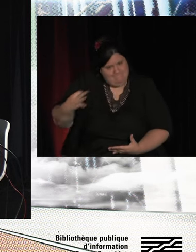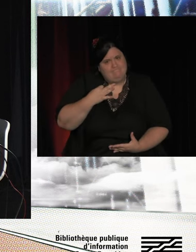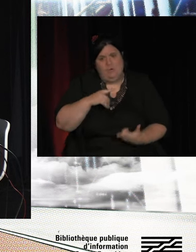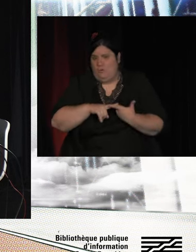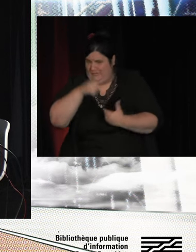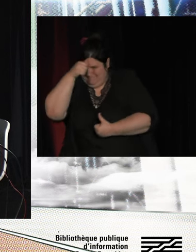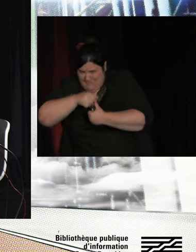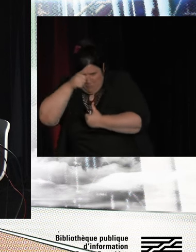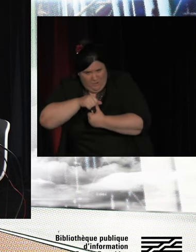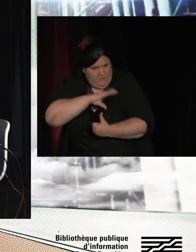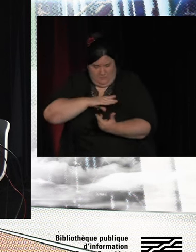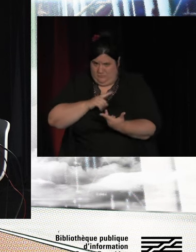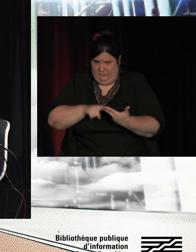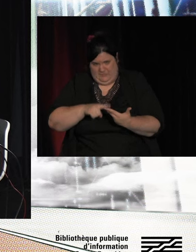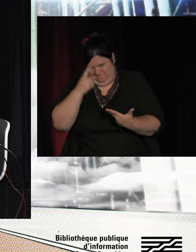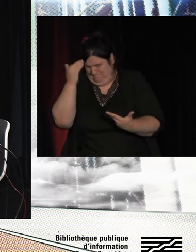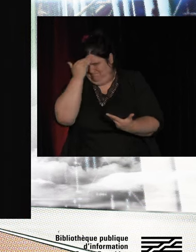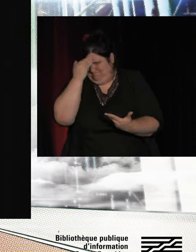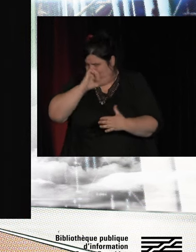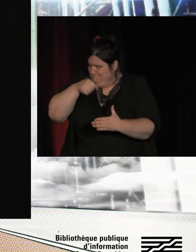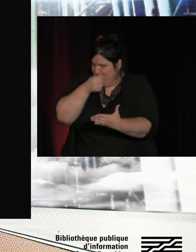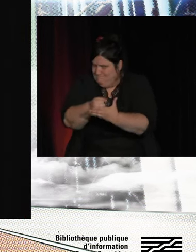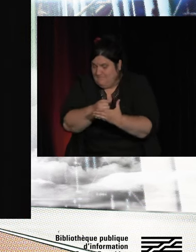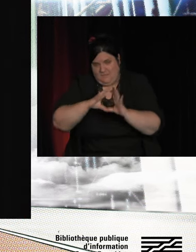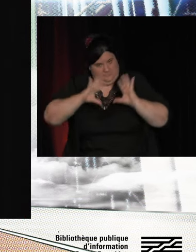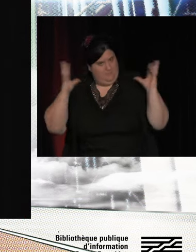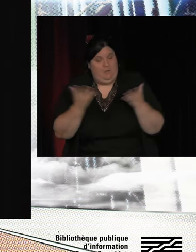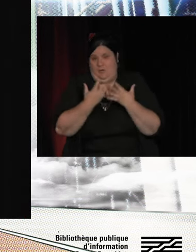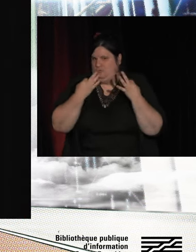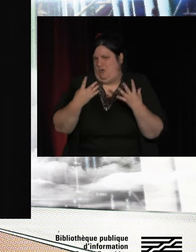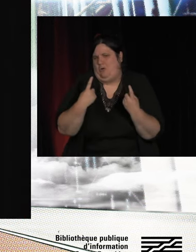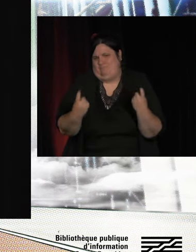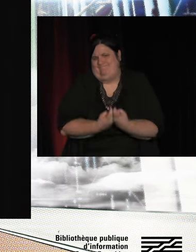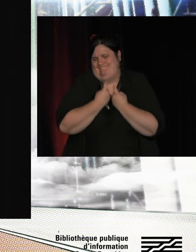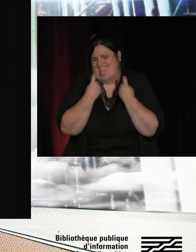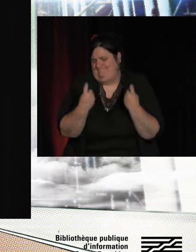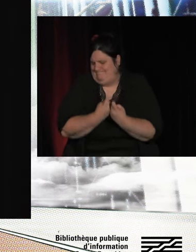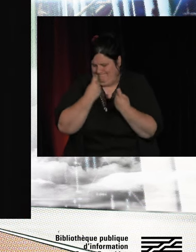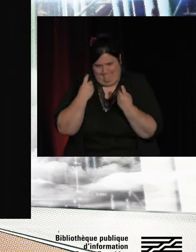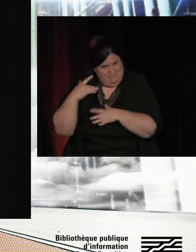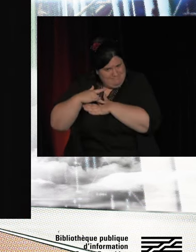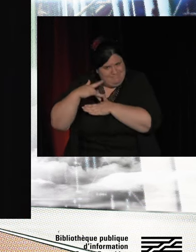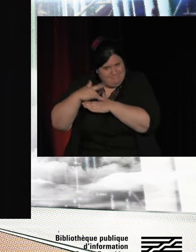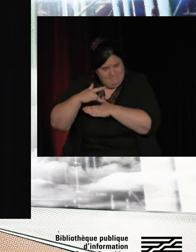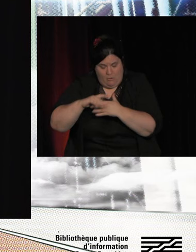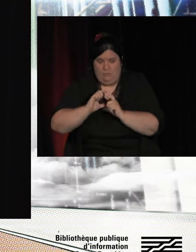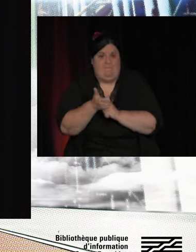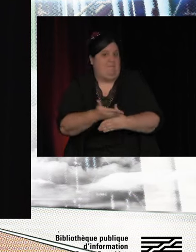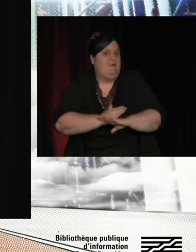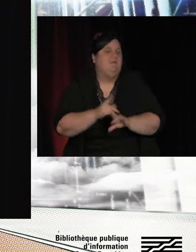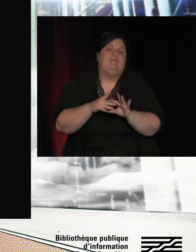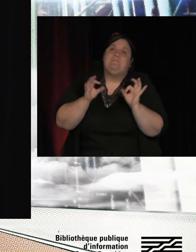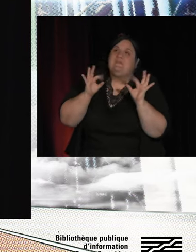tout court, il faut entraîner le mental, donc ça demande beaucoup de temps et probablement pas mal